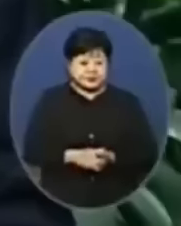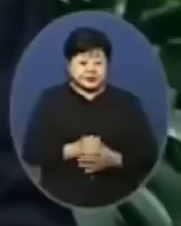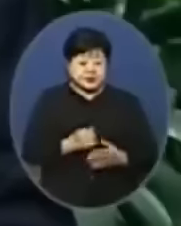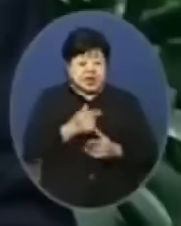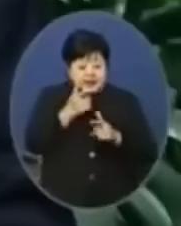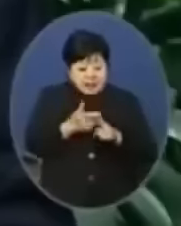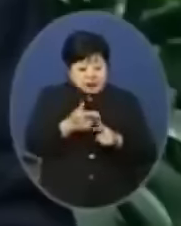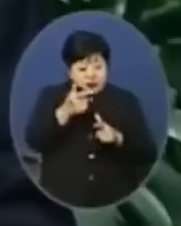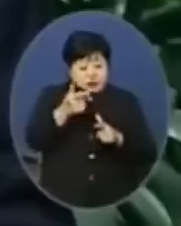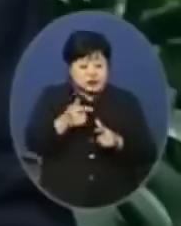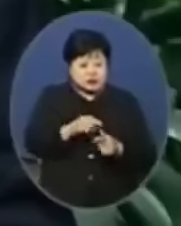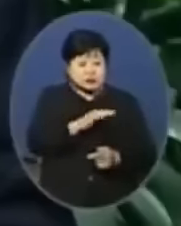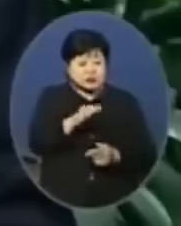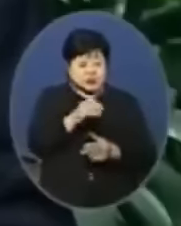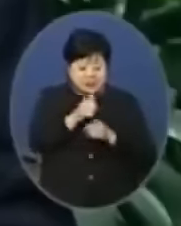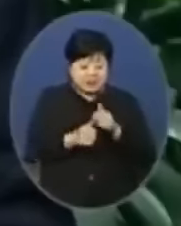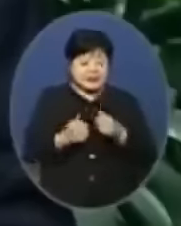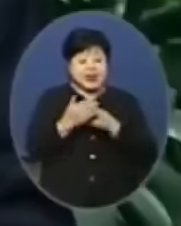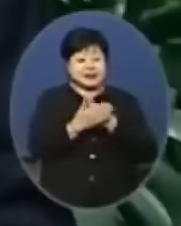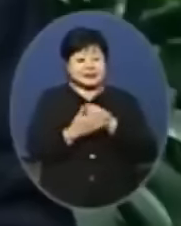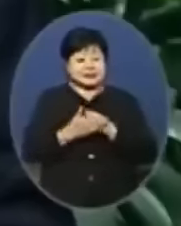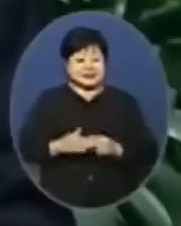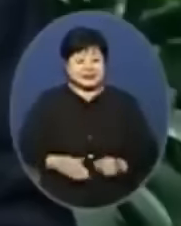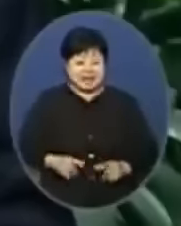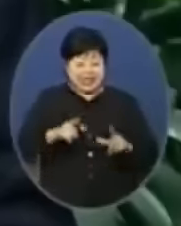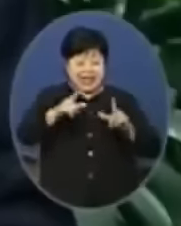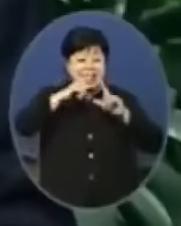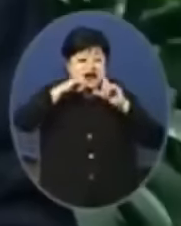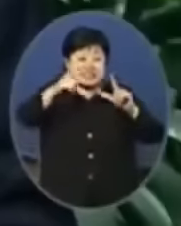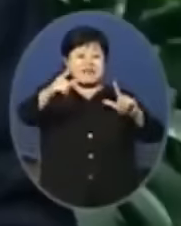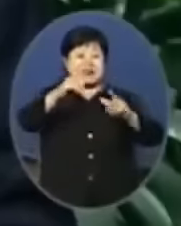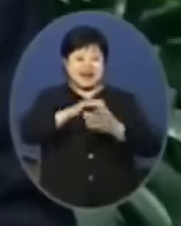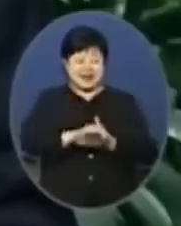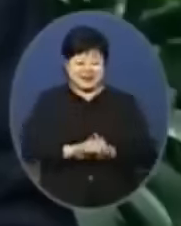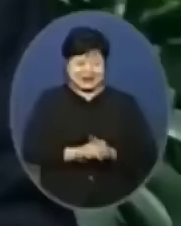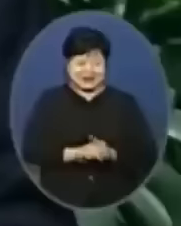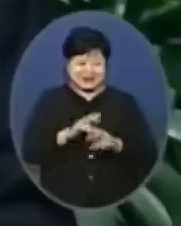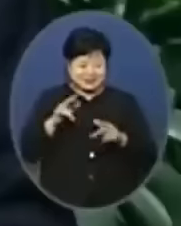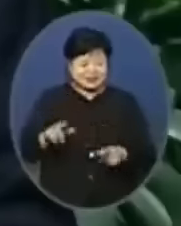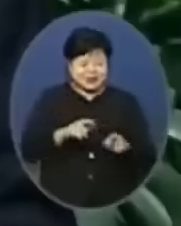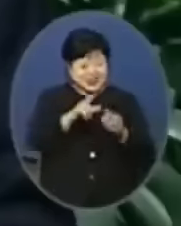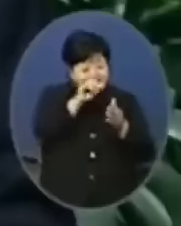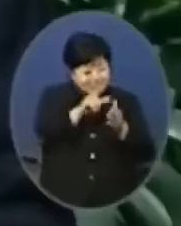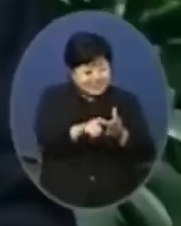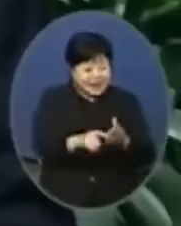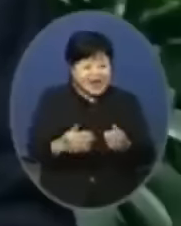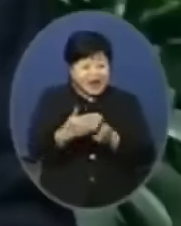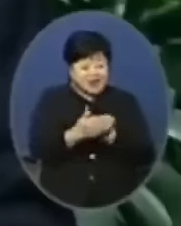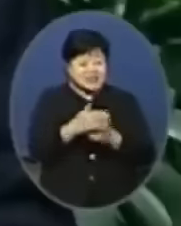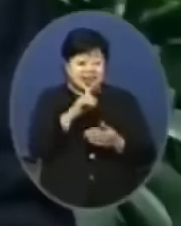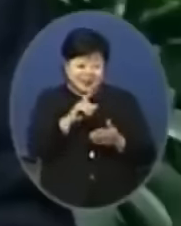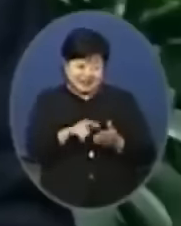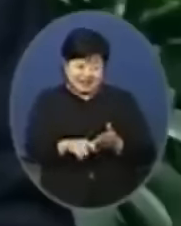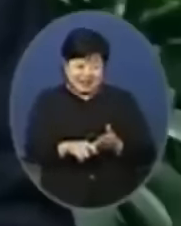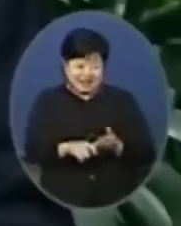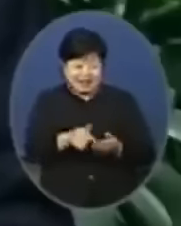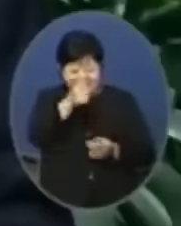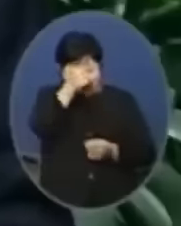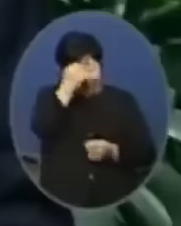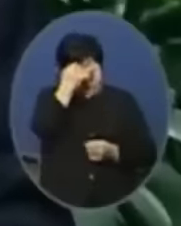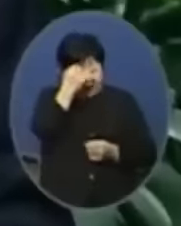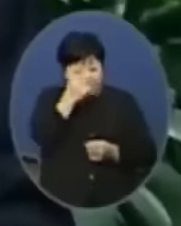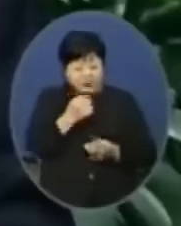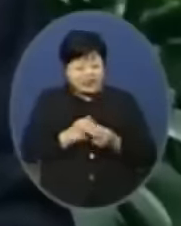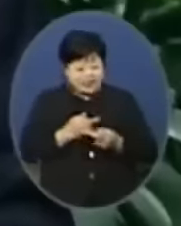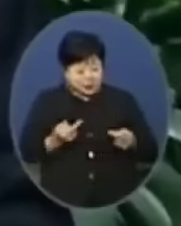그리고 예수님이 우리에 온 것은 하나님의 은혜의 해를 전파하러 왔다고 하는 것입니다. 우리가 지금 사는 시대는 은혜의 시대인데요. 아담과 하와는